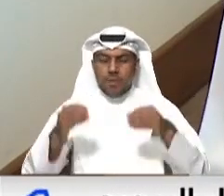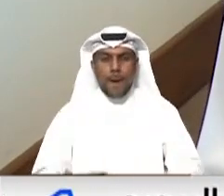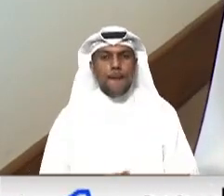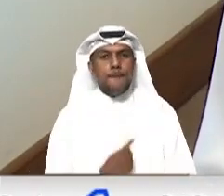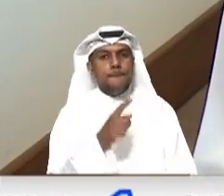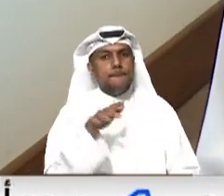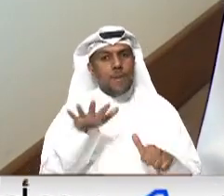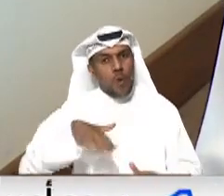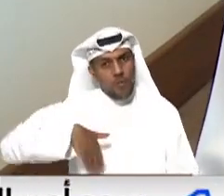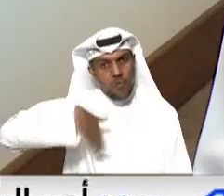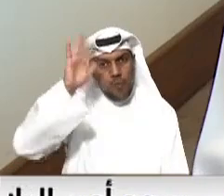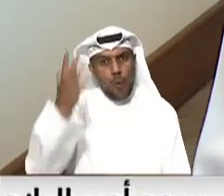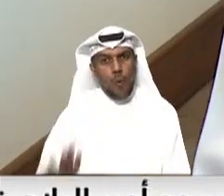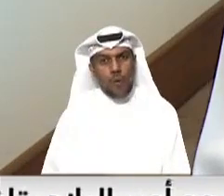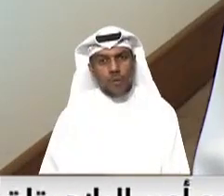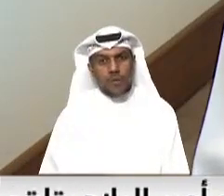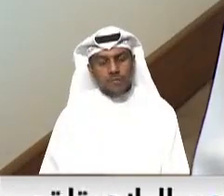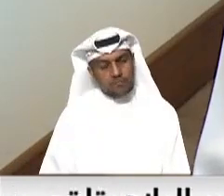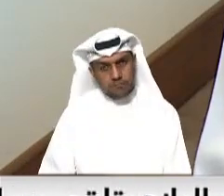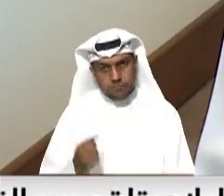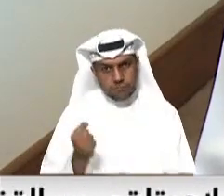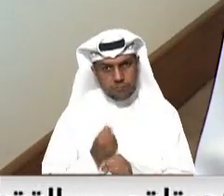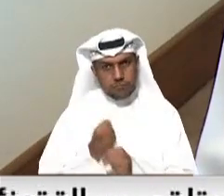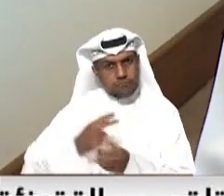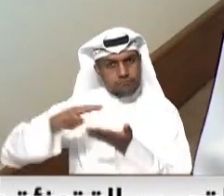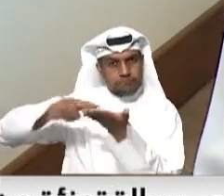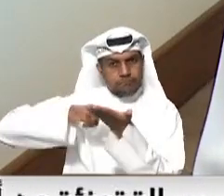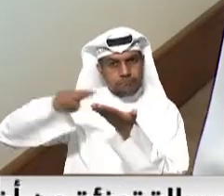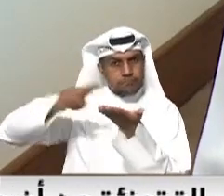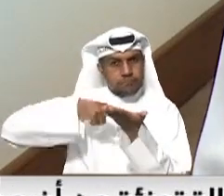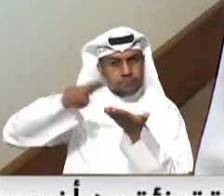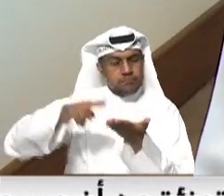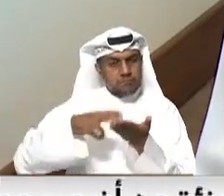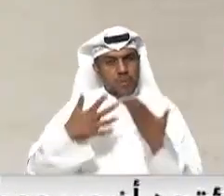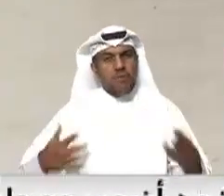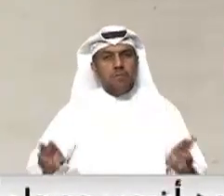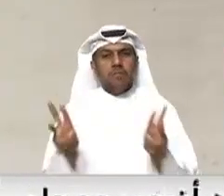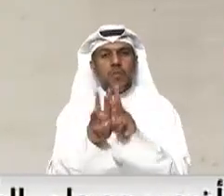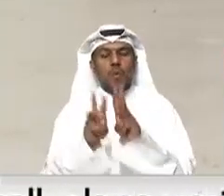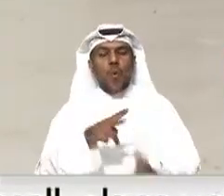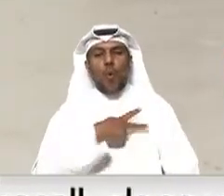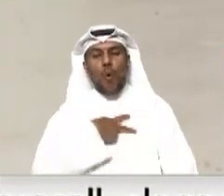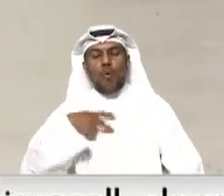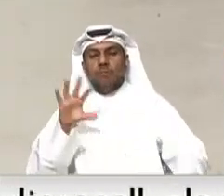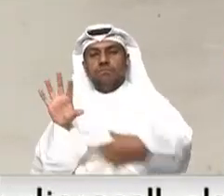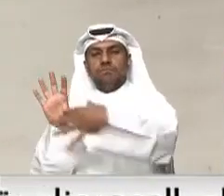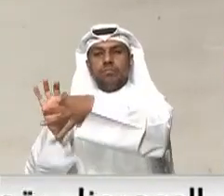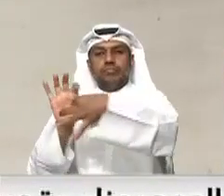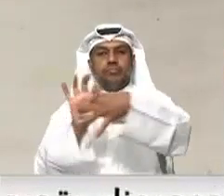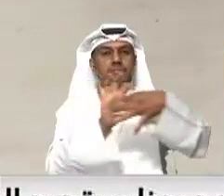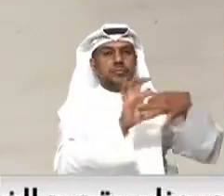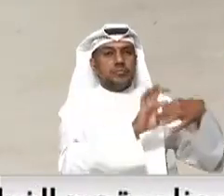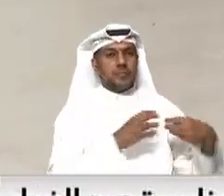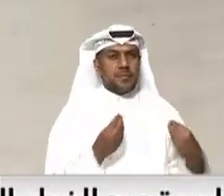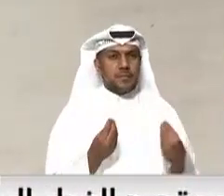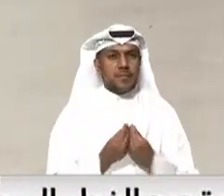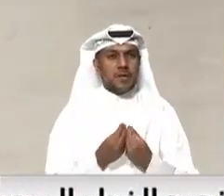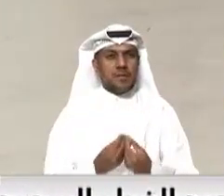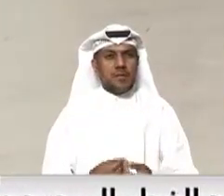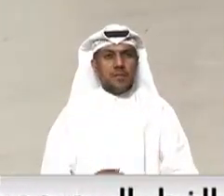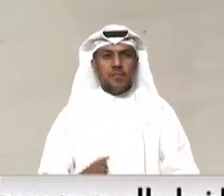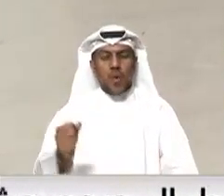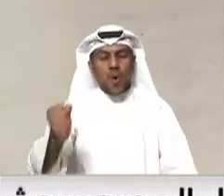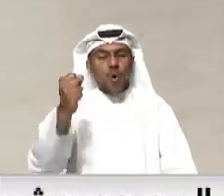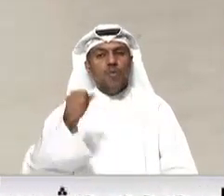مليون واكثر من 1,200,000 مراسله سنويا بين الجهات الحكوميه. وبالنسبه لمشروع تطوير التراسل الالكتروني الحكومي،